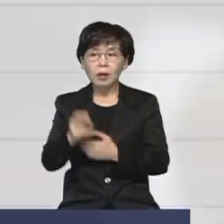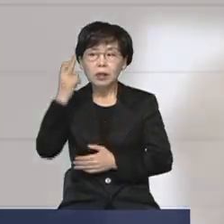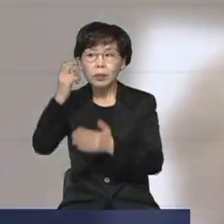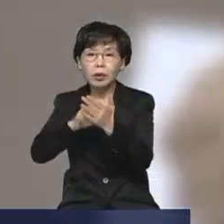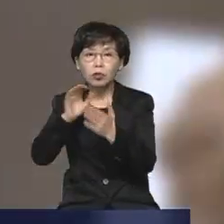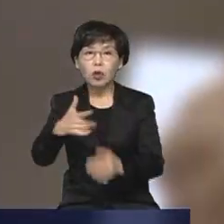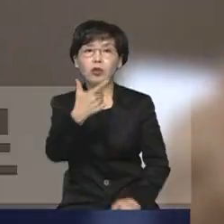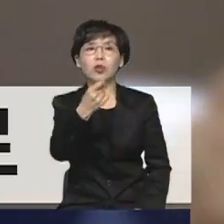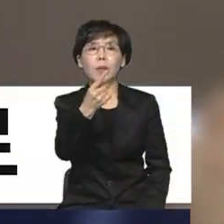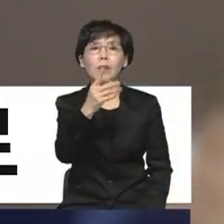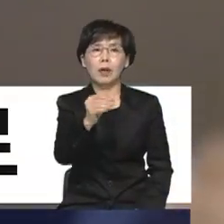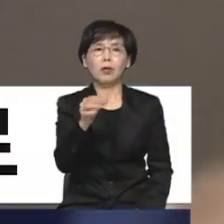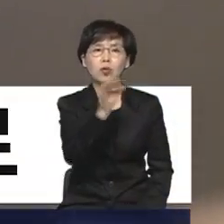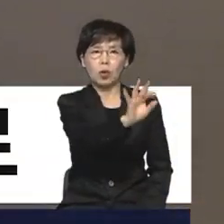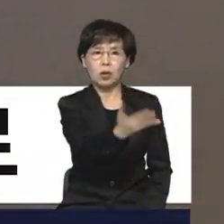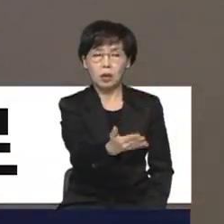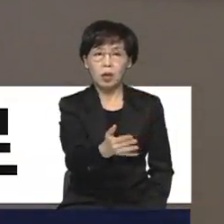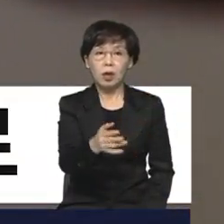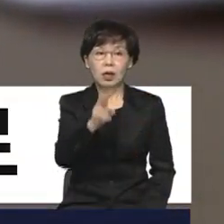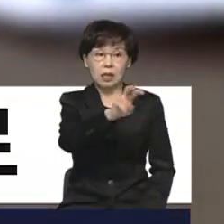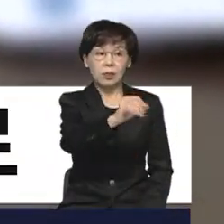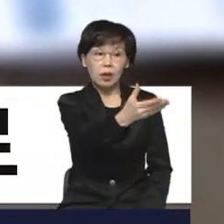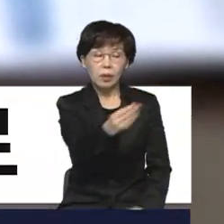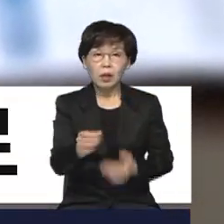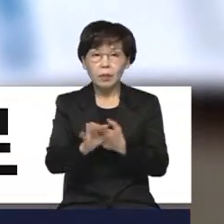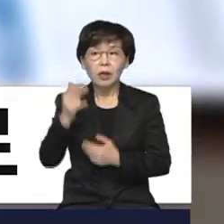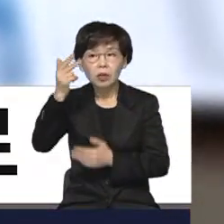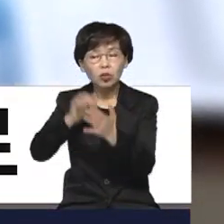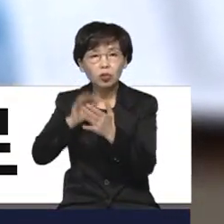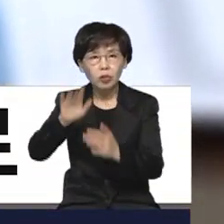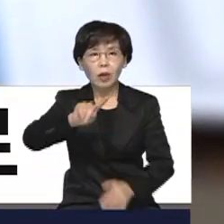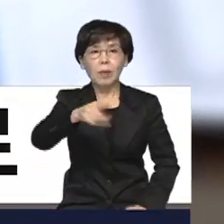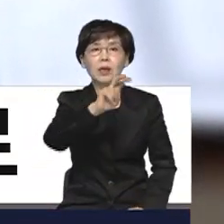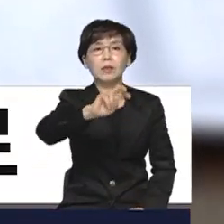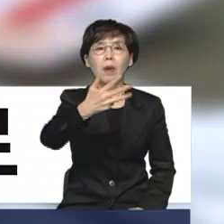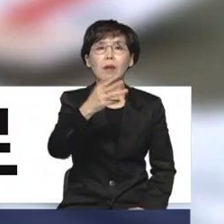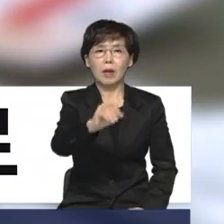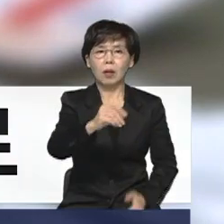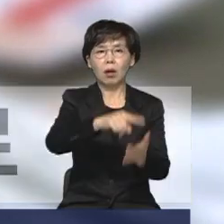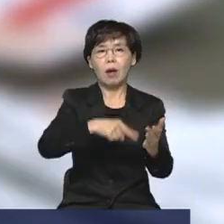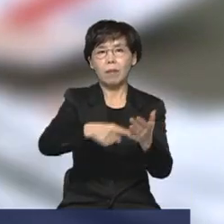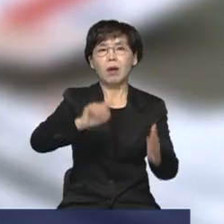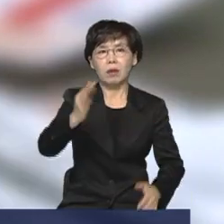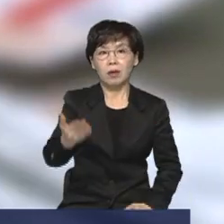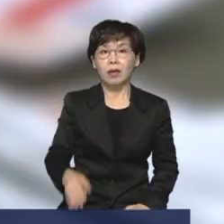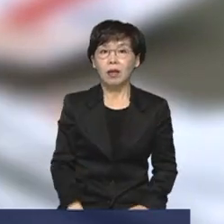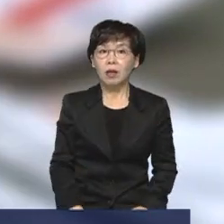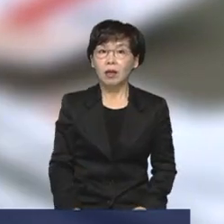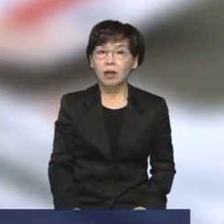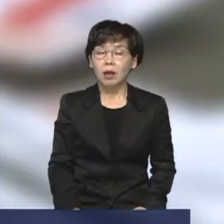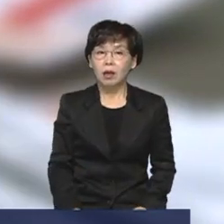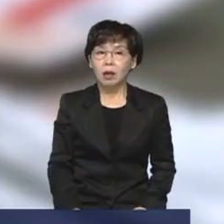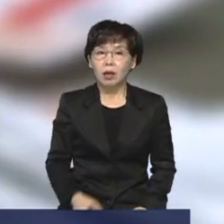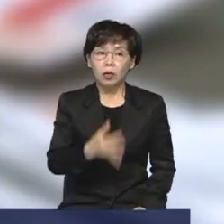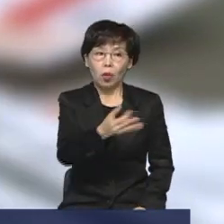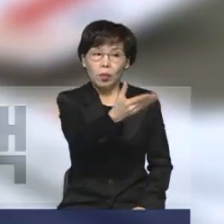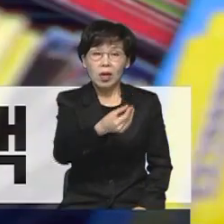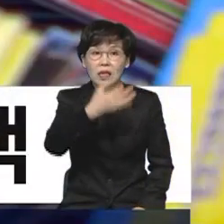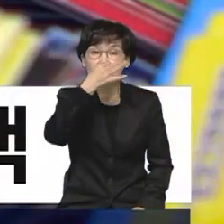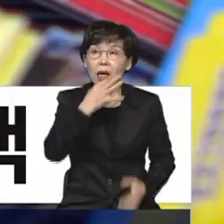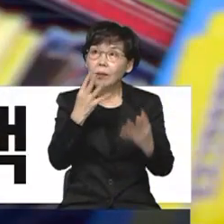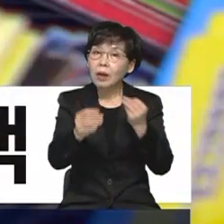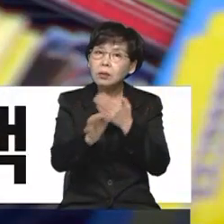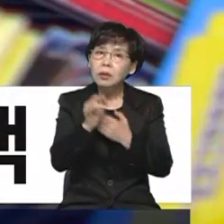뒤 61만 원을, 20만 원 빌리면 일주일 뒤 128만 원을 갚아야 합니다. 대출 금리가